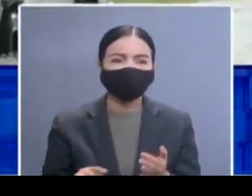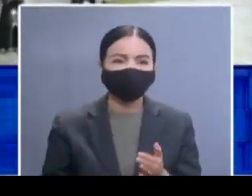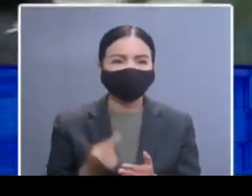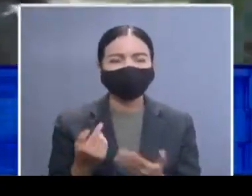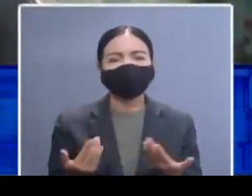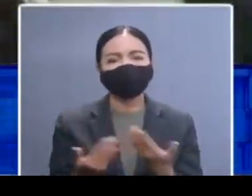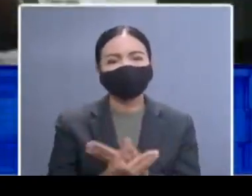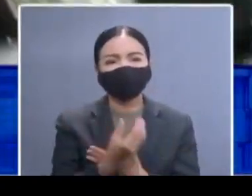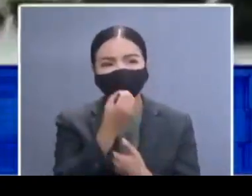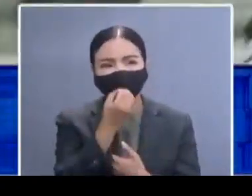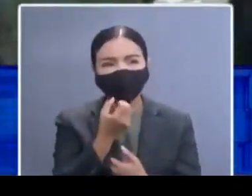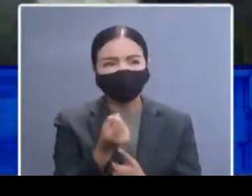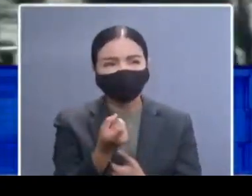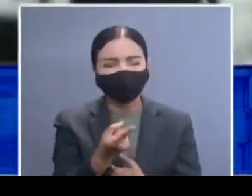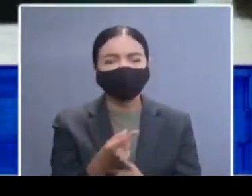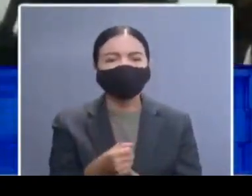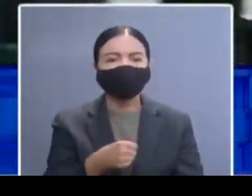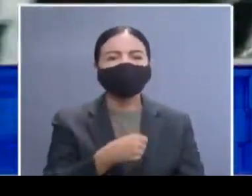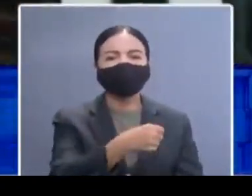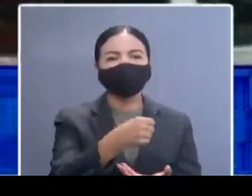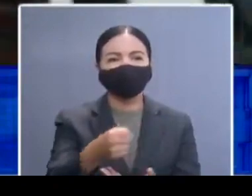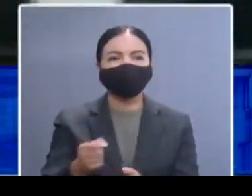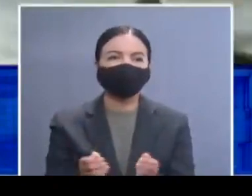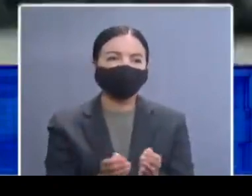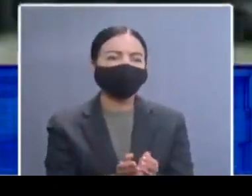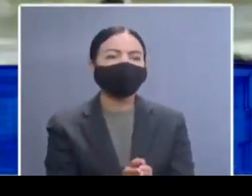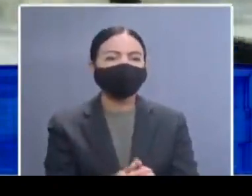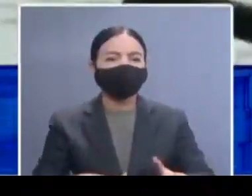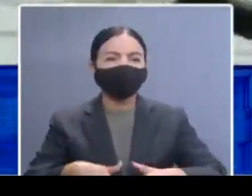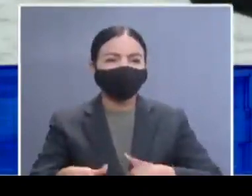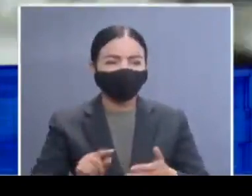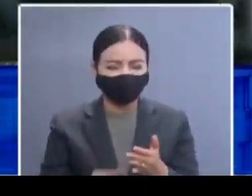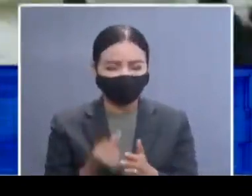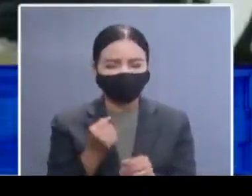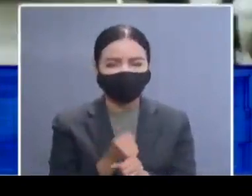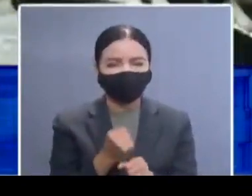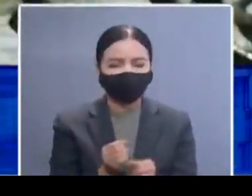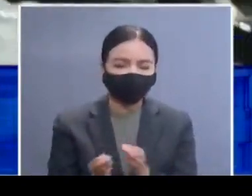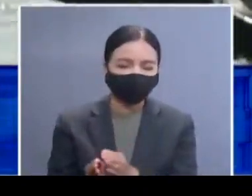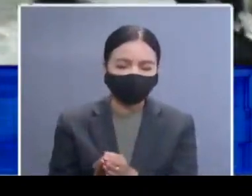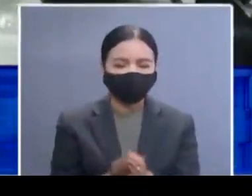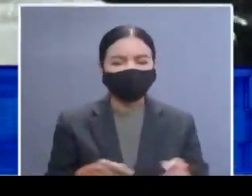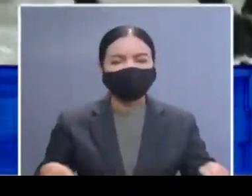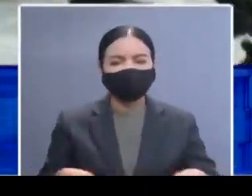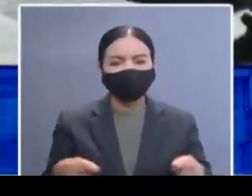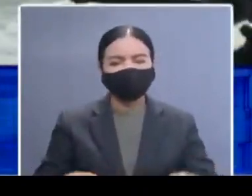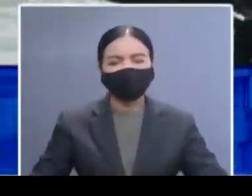เปลี่ยนมาเป็นอาหารสดไปแจกจ่ายครับเพราะว่าชาวบ้านบางส่วนนั้นเริ่มกลับมาทำครัวเองได้แล้ว